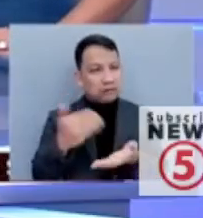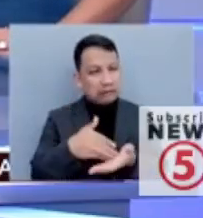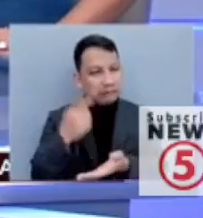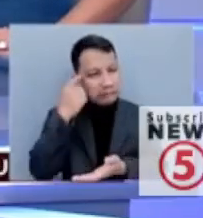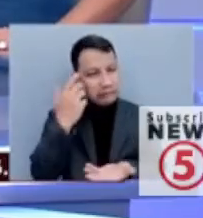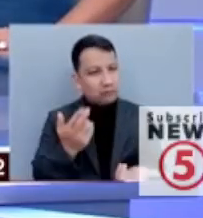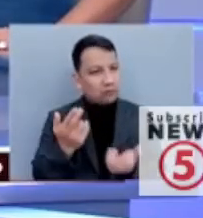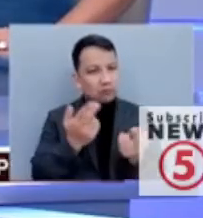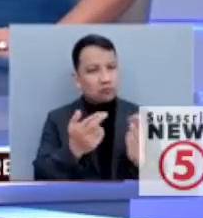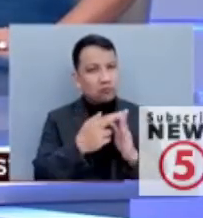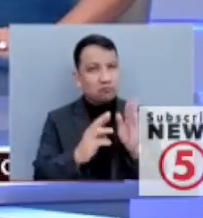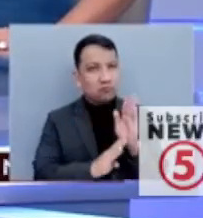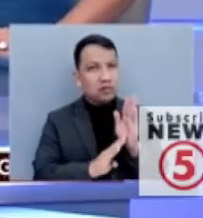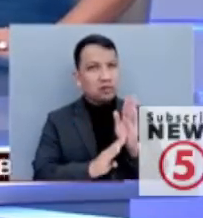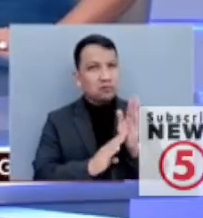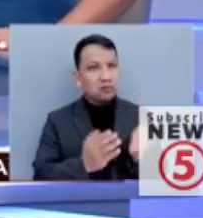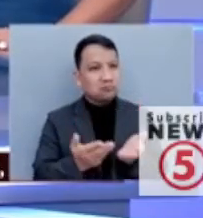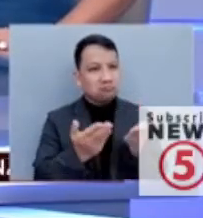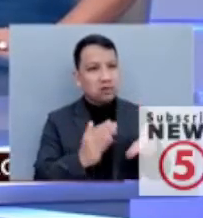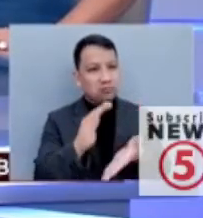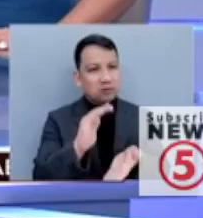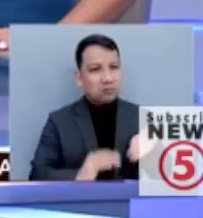resolution.